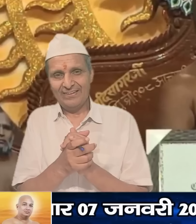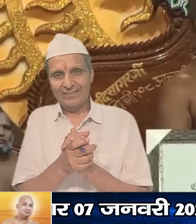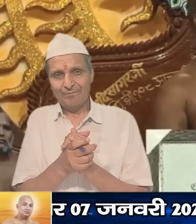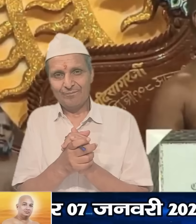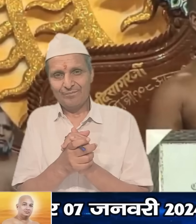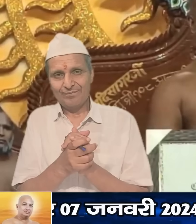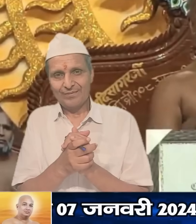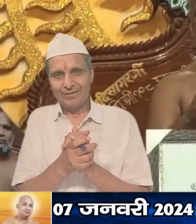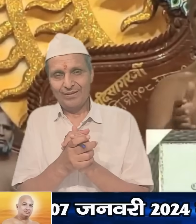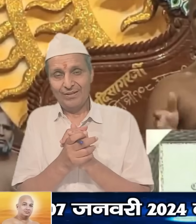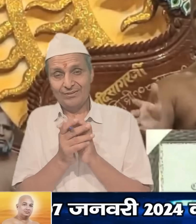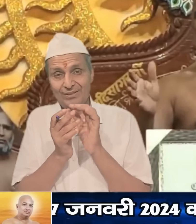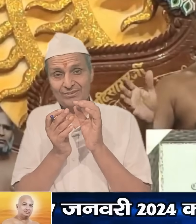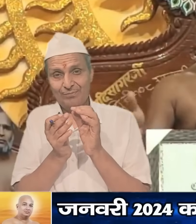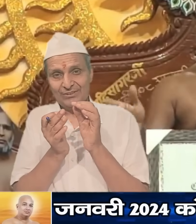की थी।